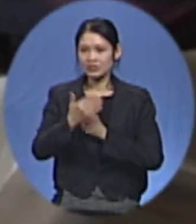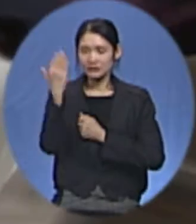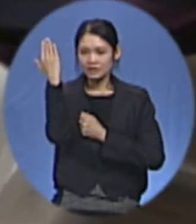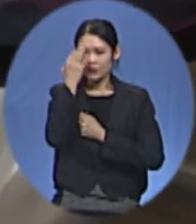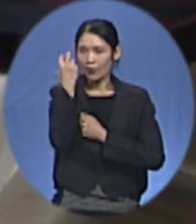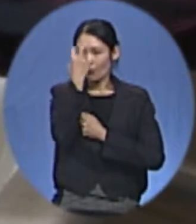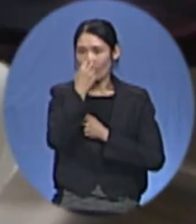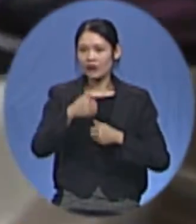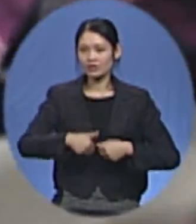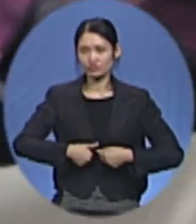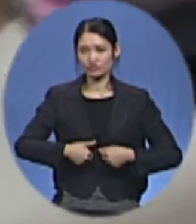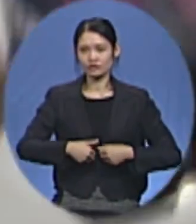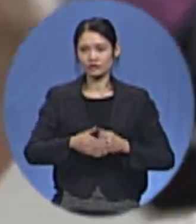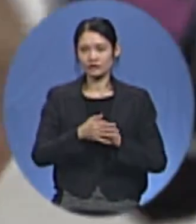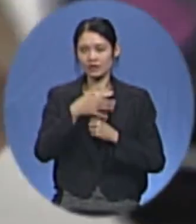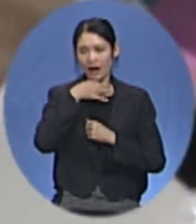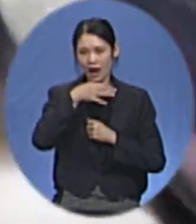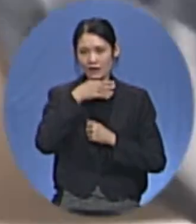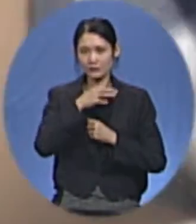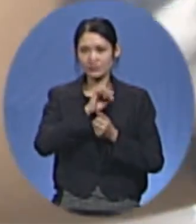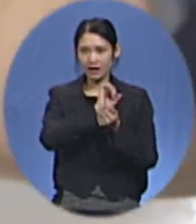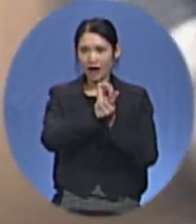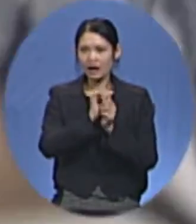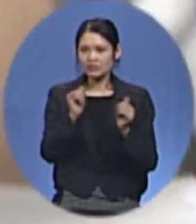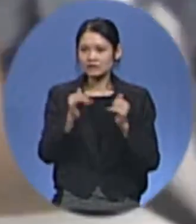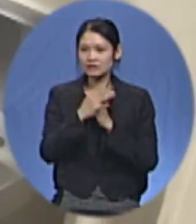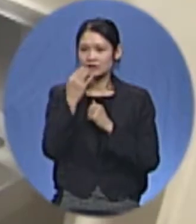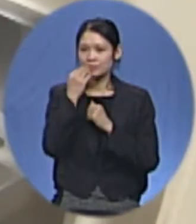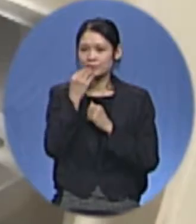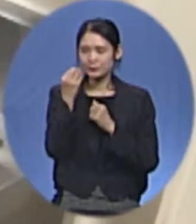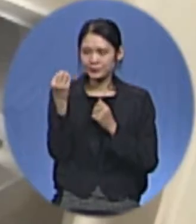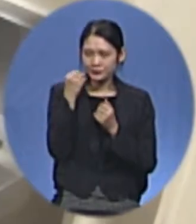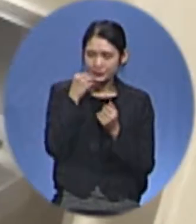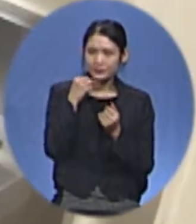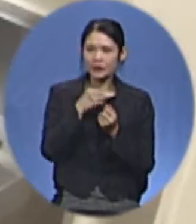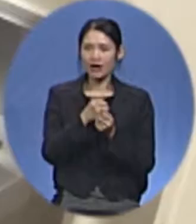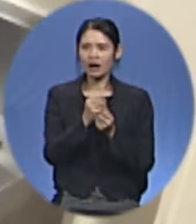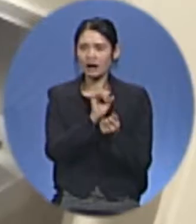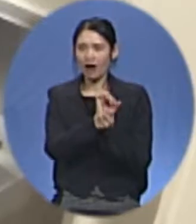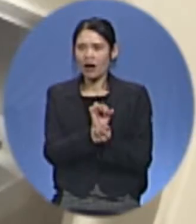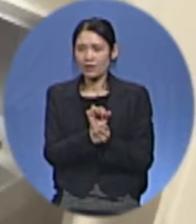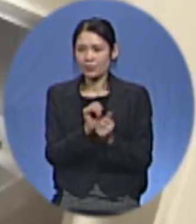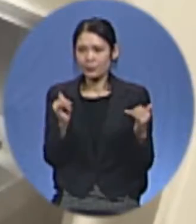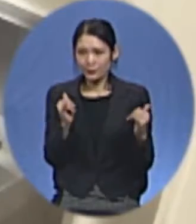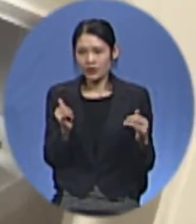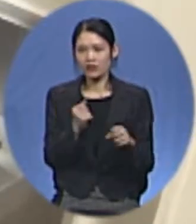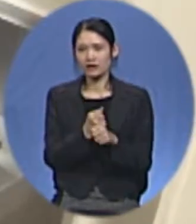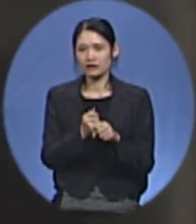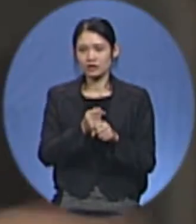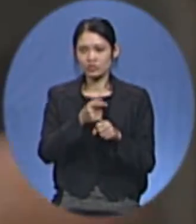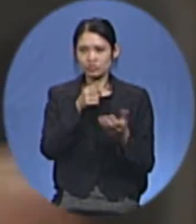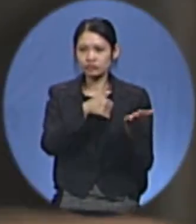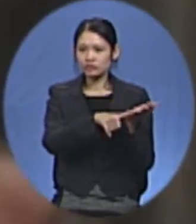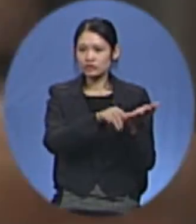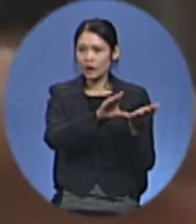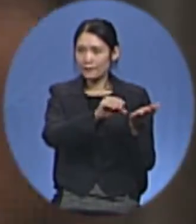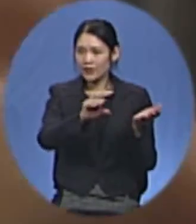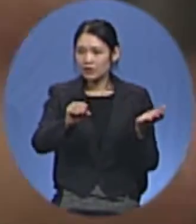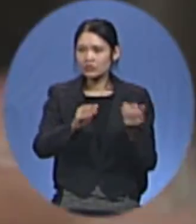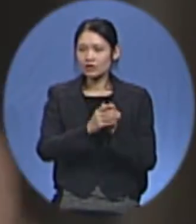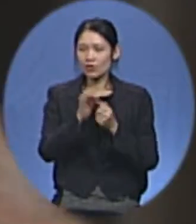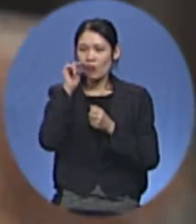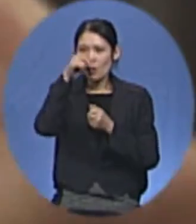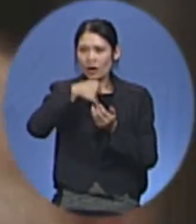중요합니다. 감기는 감염자의 침방울을 흡입해 걸리기도 하지만 감염된 사람이 사용한 물건을 만진 뒤 오염된